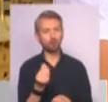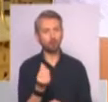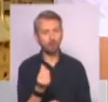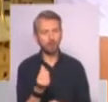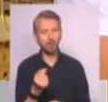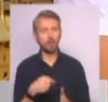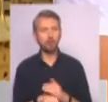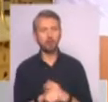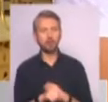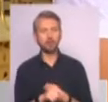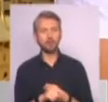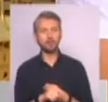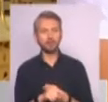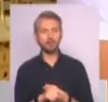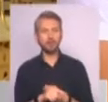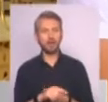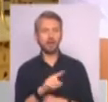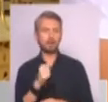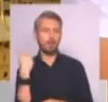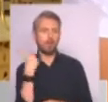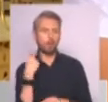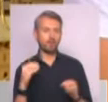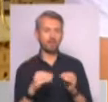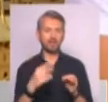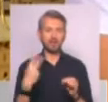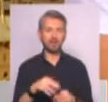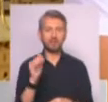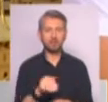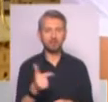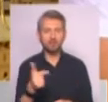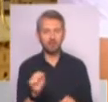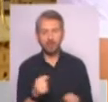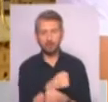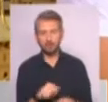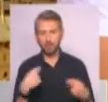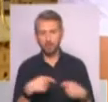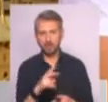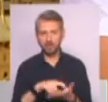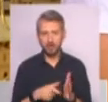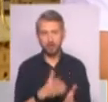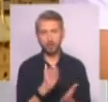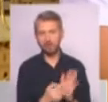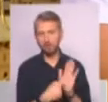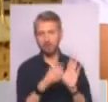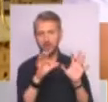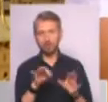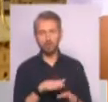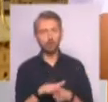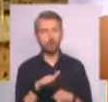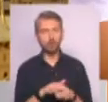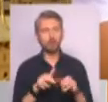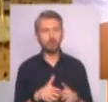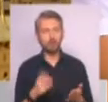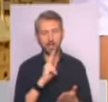тобто за борг там в 10-20 тисяч гривень неможливо продати квартиру, бо є пряма норма в законі про виконавче провадження,